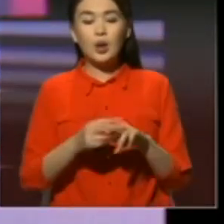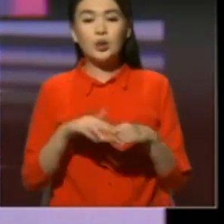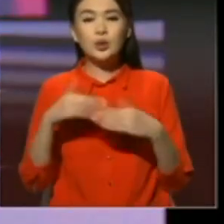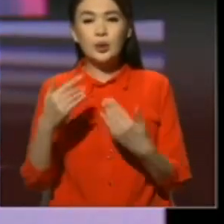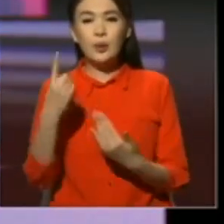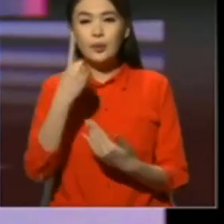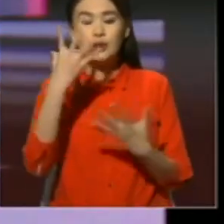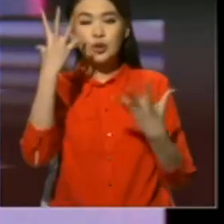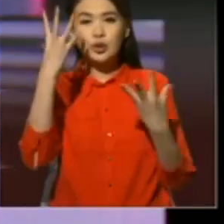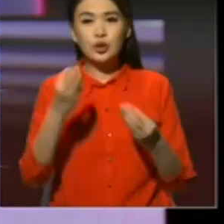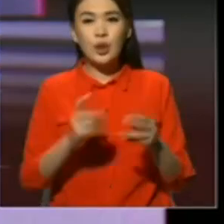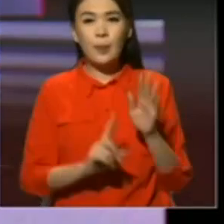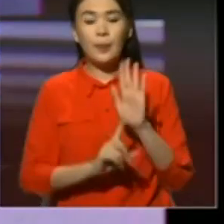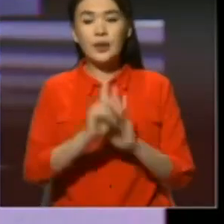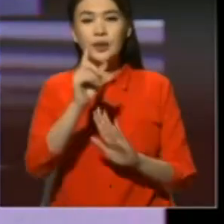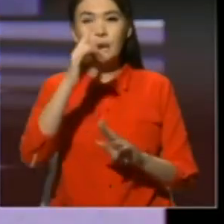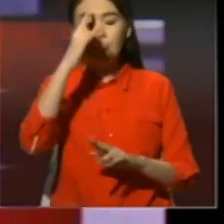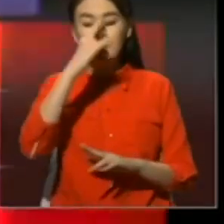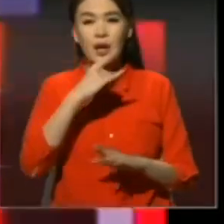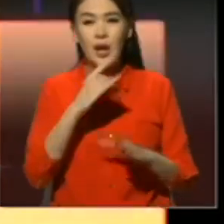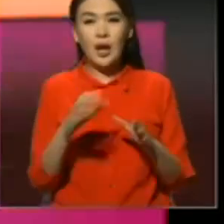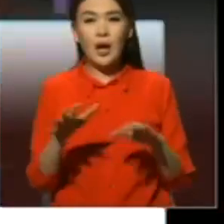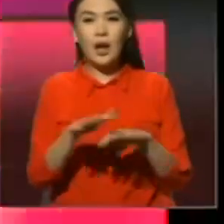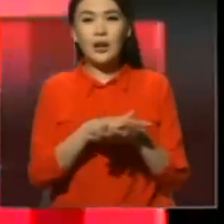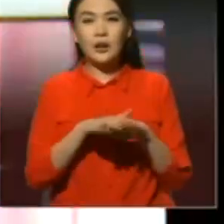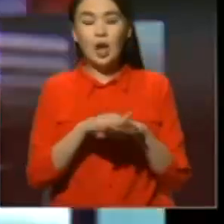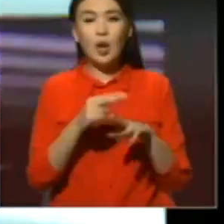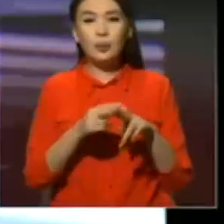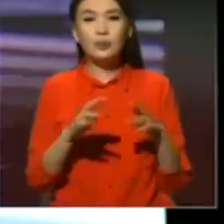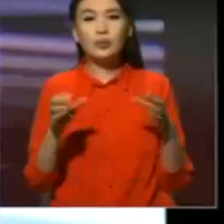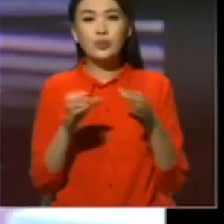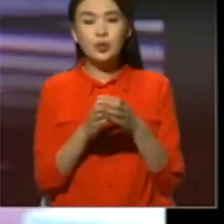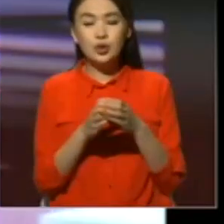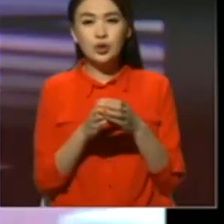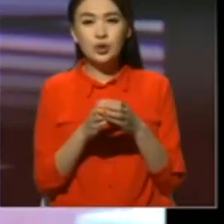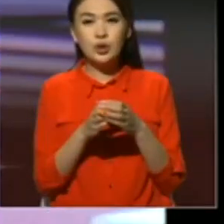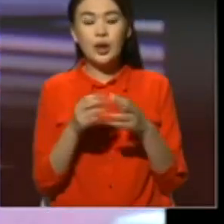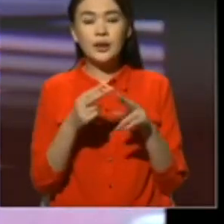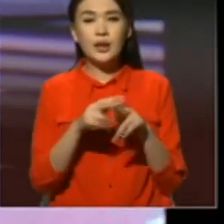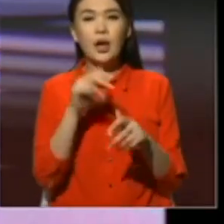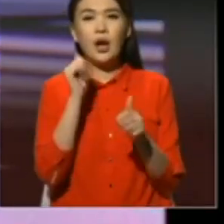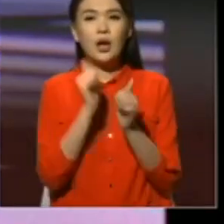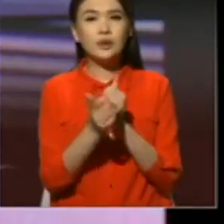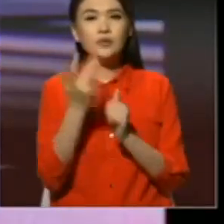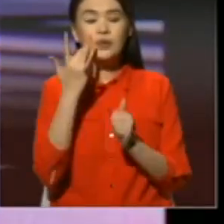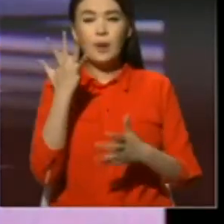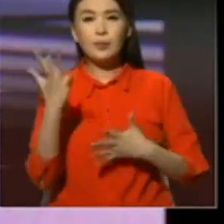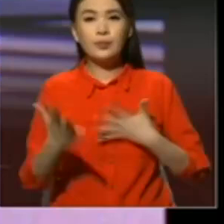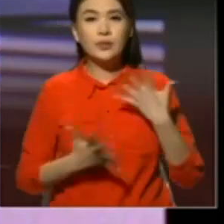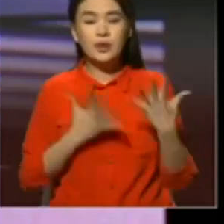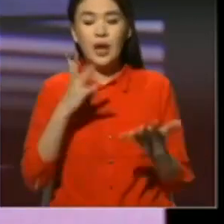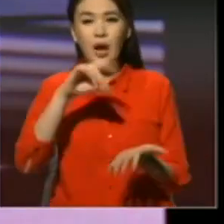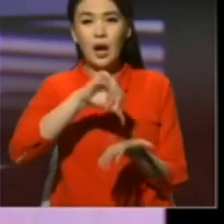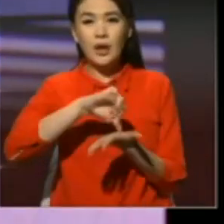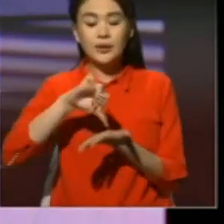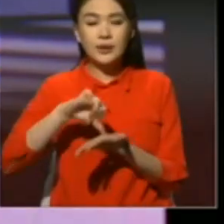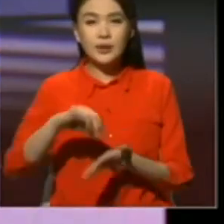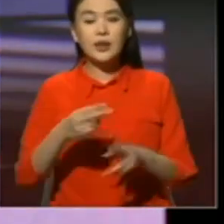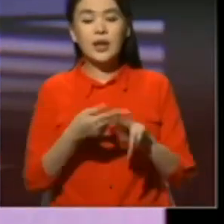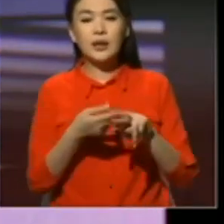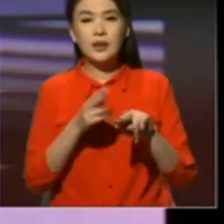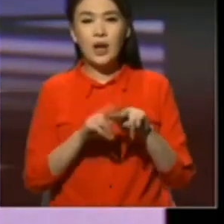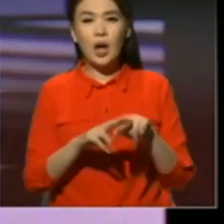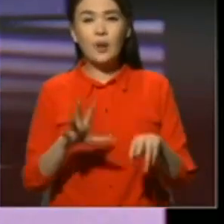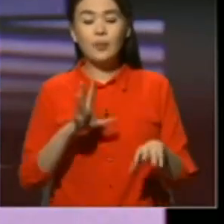бірінші күннен бастап осы Қазақстан халқы ассамблеясының мүшесі, әрқашанда белсенді қатысып жүрген. Сол үшін